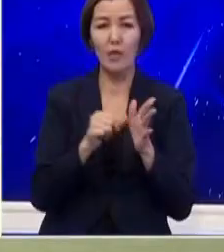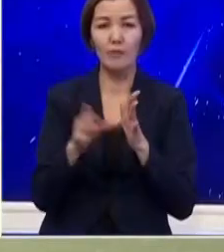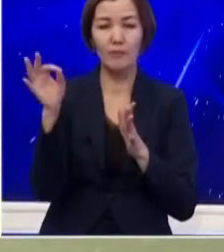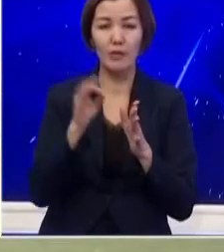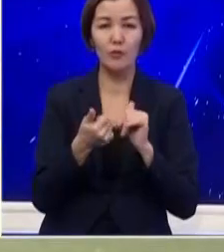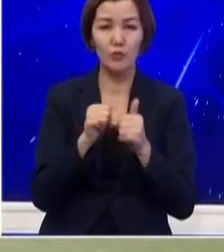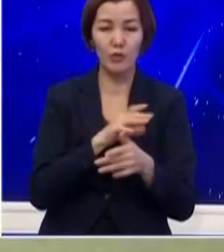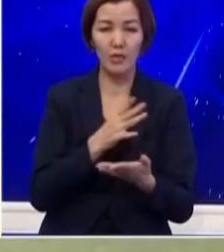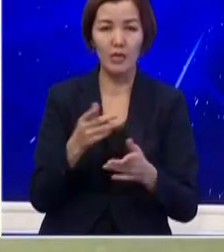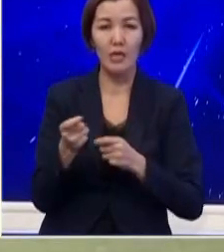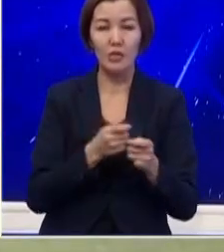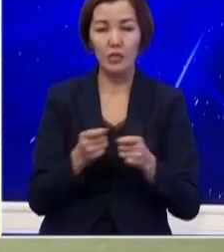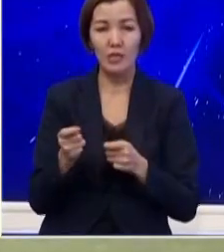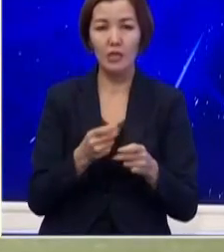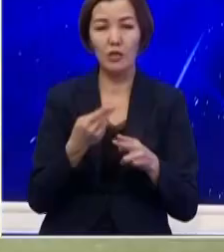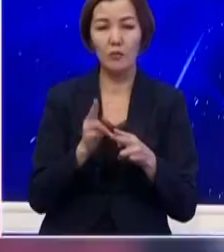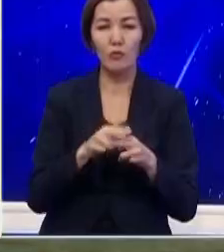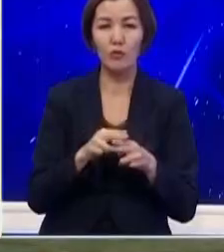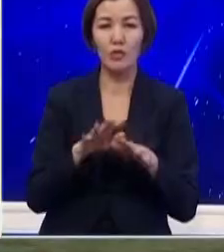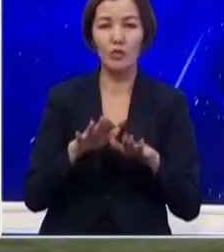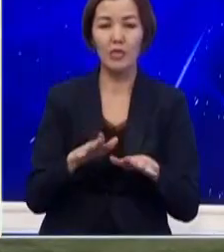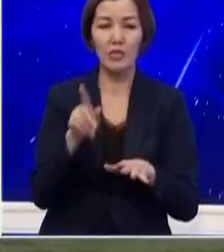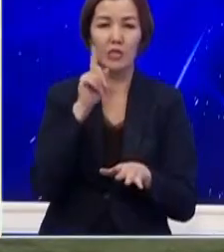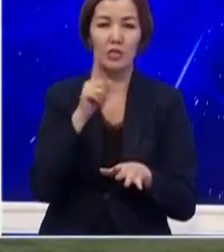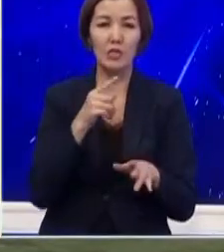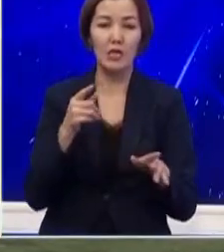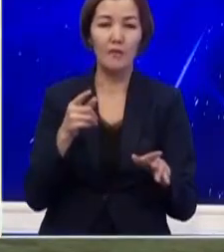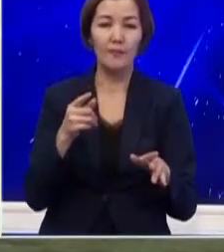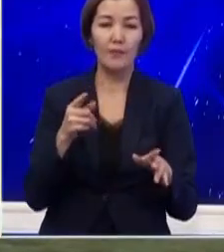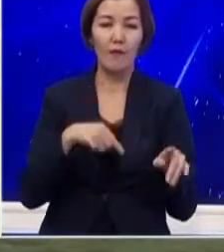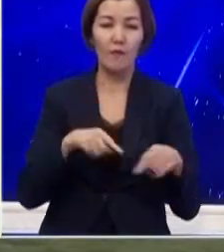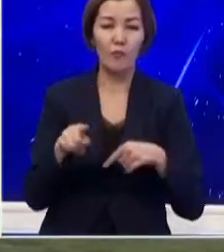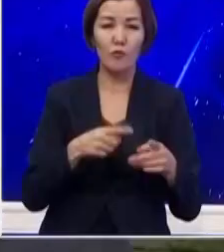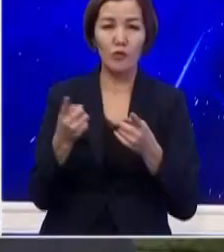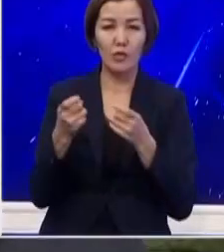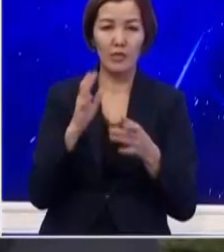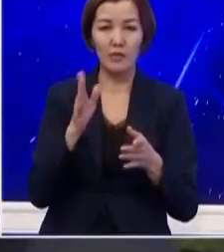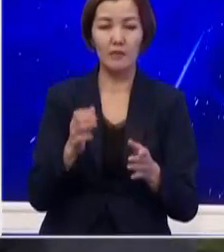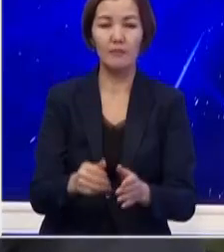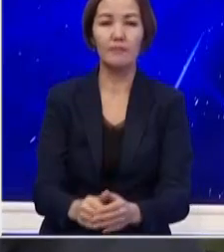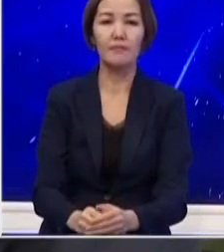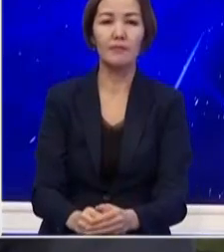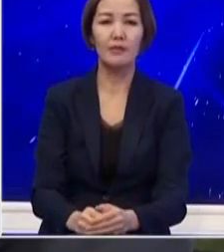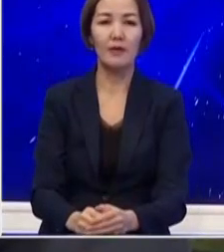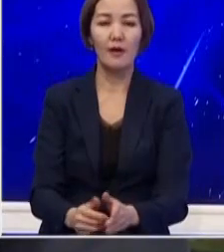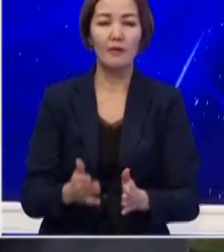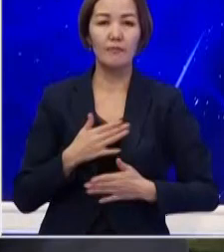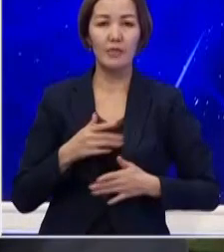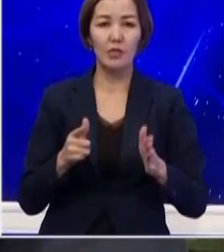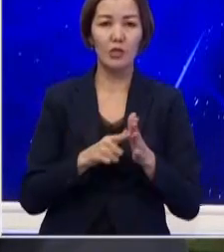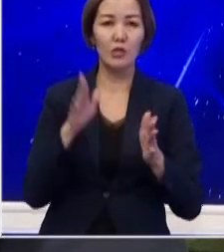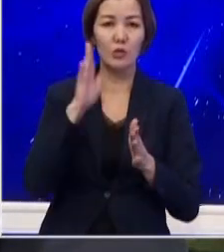өзгерген. Команда жетекшілері бұл жолы да жергілікті жас аяқдоп шеберлерін назардан тыс қалдырмаған. Біздің Жетісу командасының